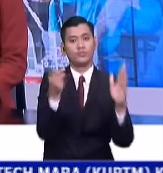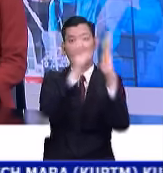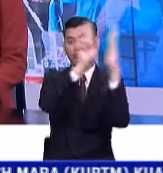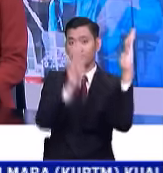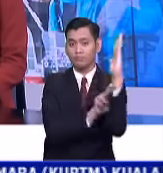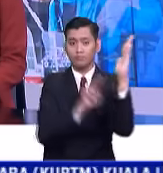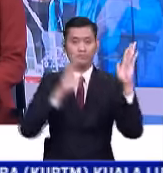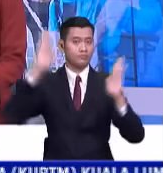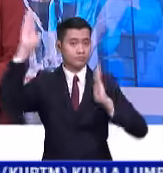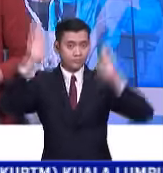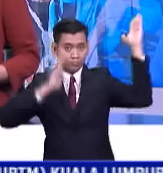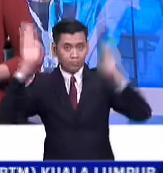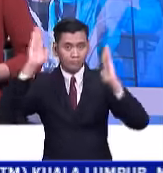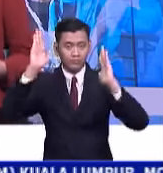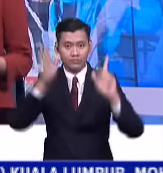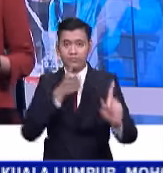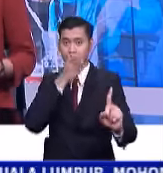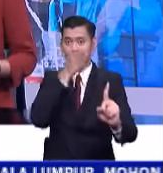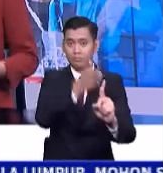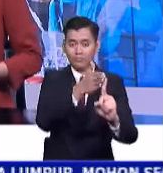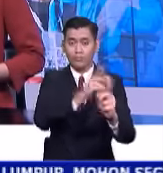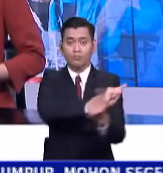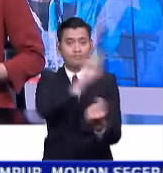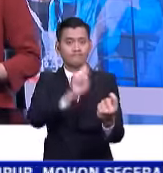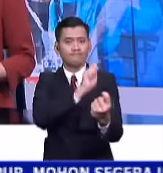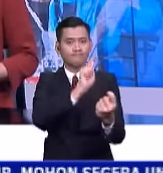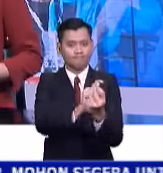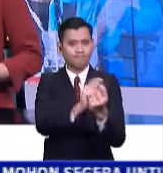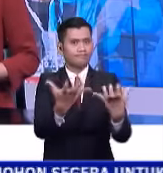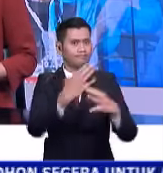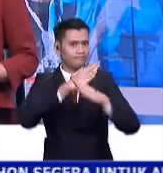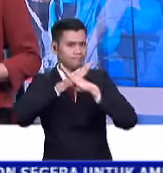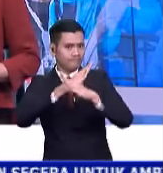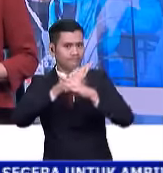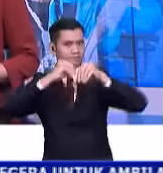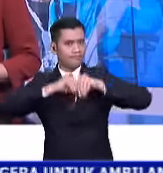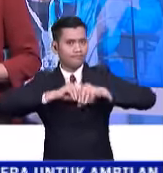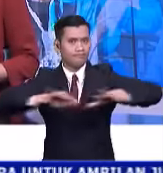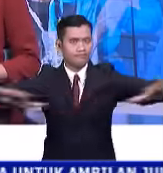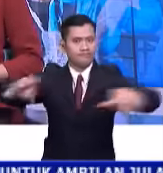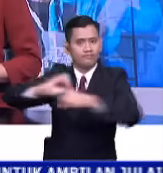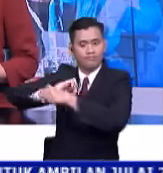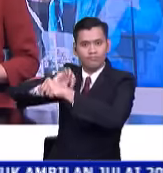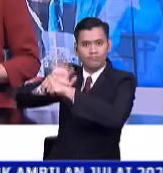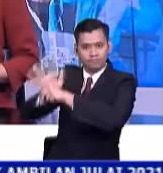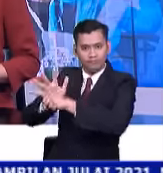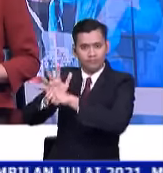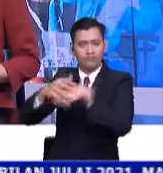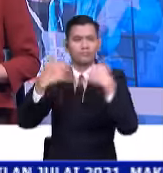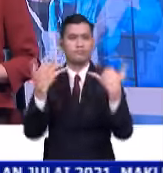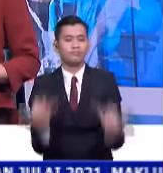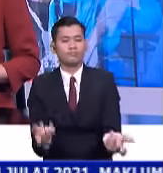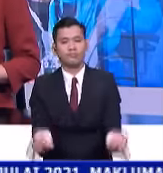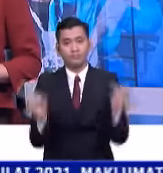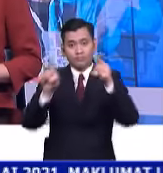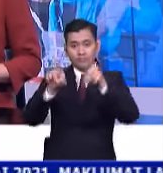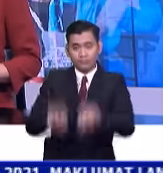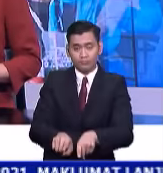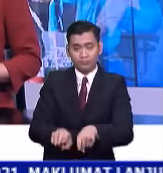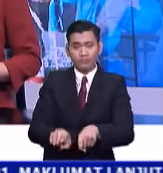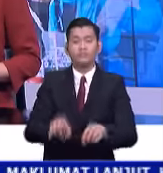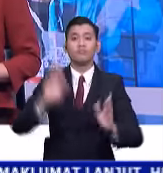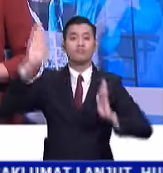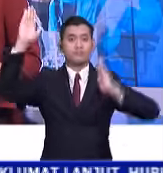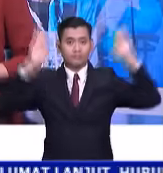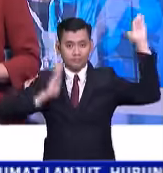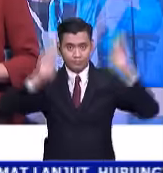kerajaan memfokuskan langkah khusus dan tepat bagi mencegah, memerangi serta mengurangkan risiko kadar kebolehan jangkitan